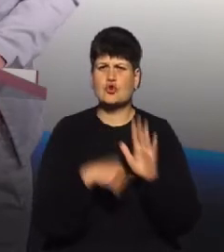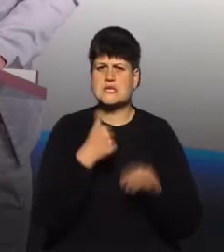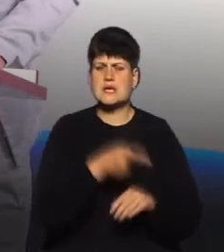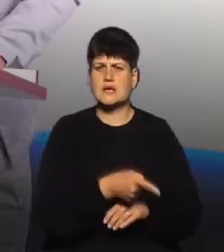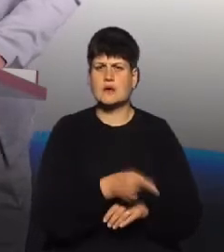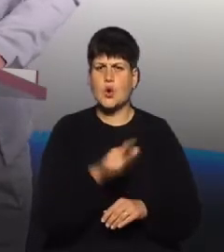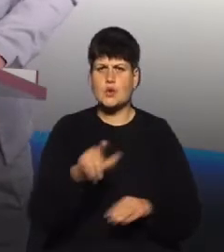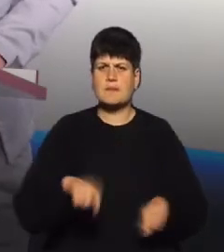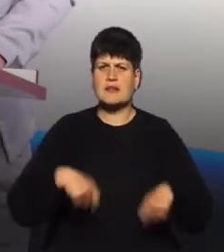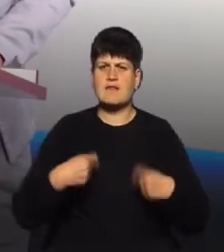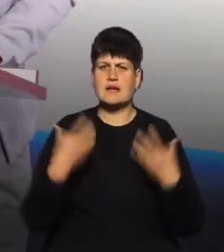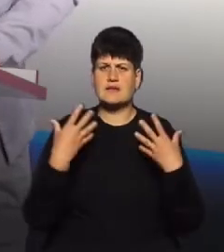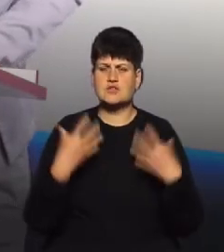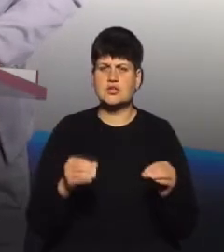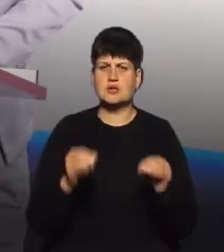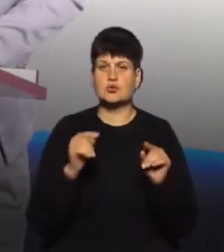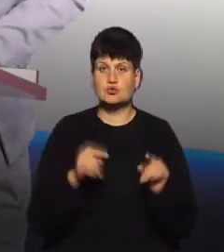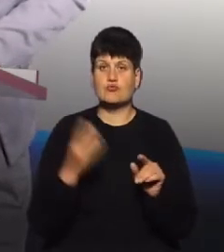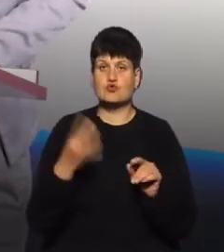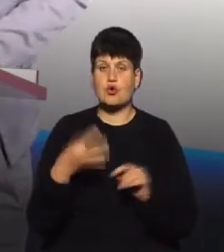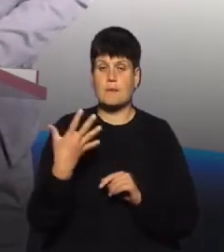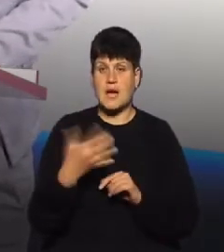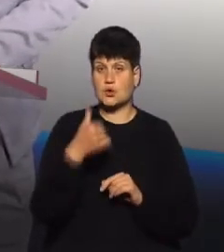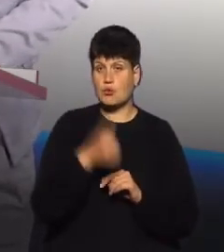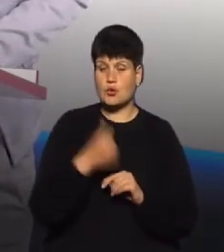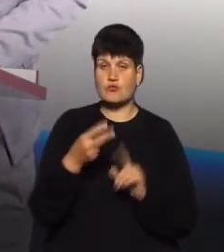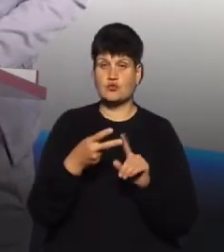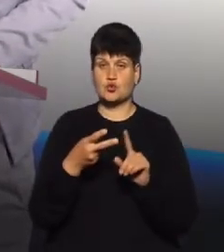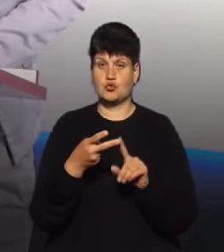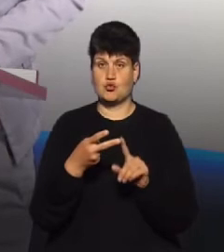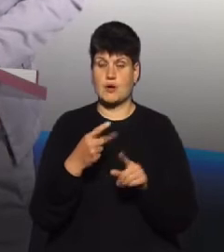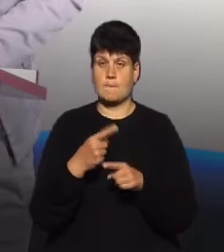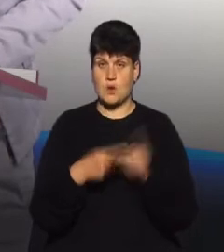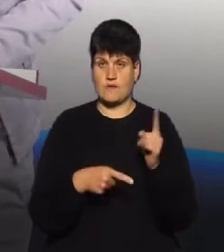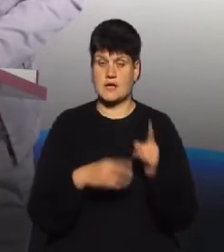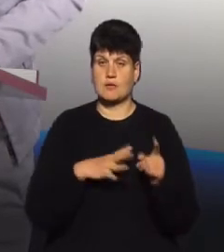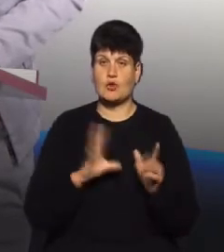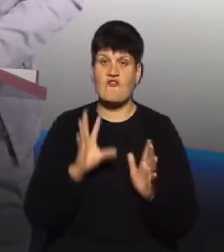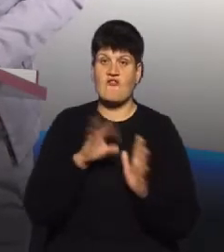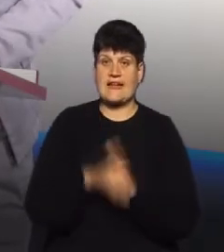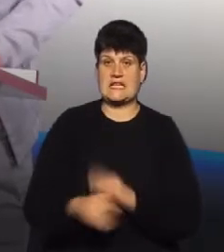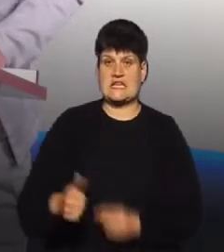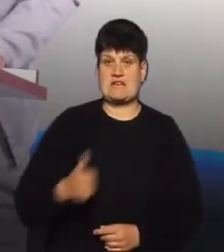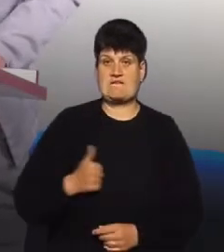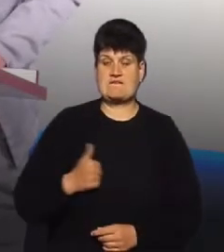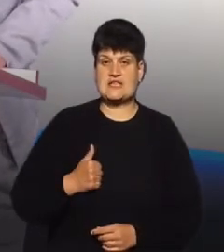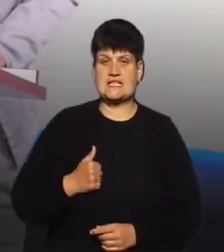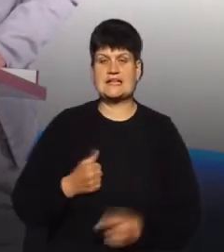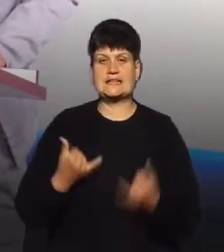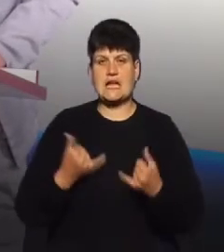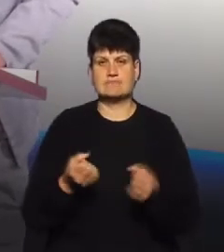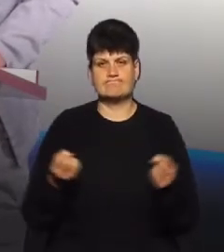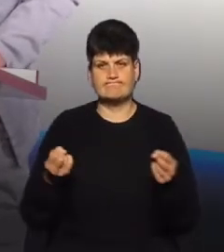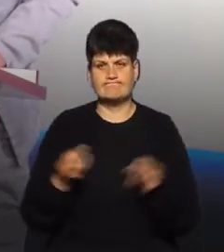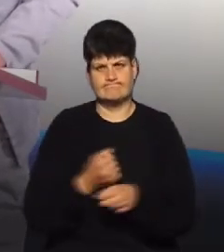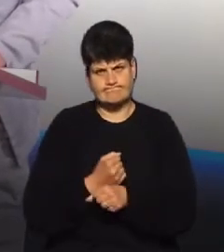вже, тому що в 45-му році, в другій половині, були введені війська. Для примусового вже абсолютно, тому що люди